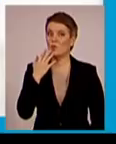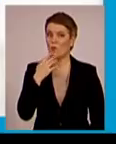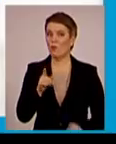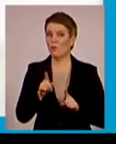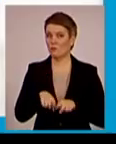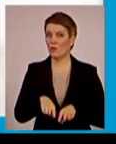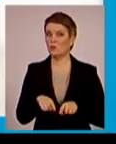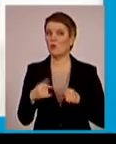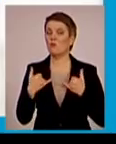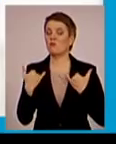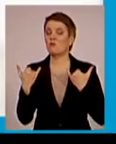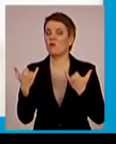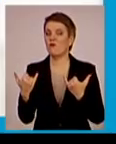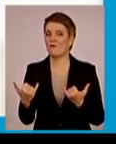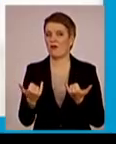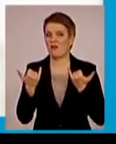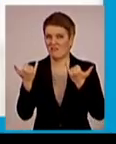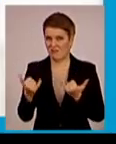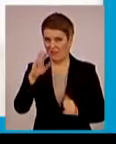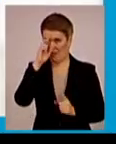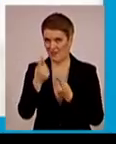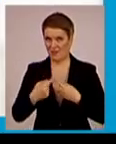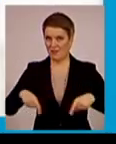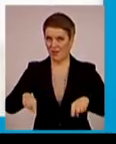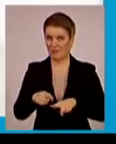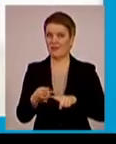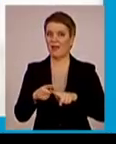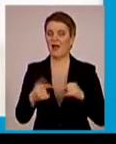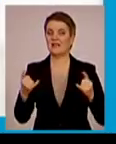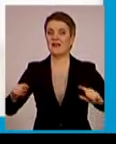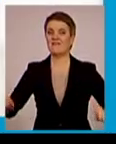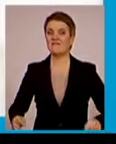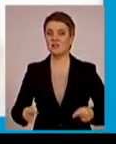також символ поваги до країни, яка зараз відновлюється і бореться за свій суверенітет та ідентичність.